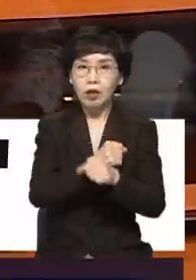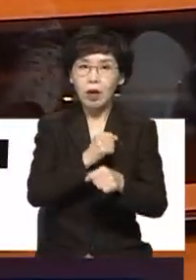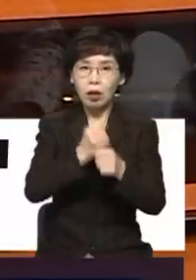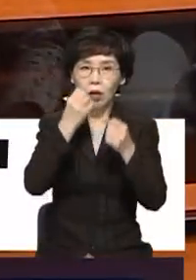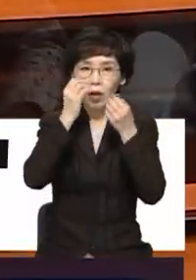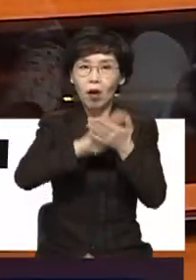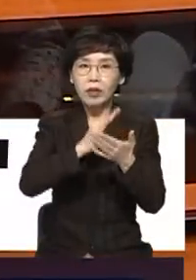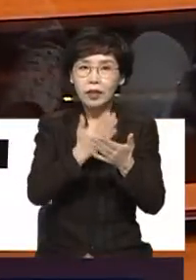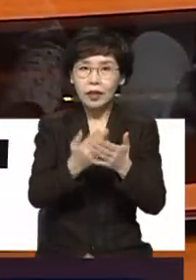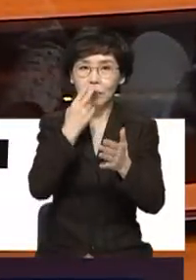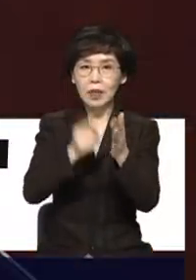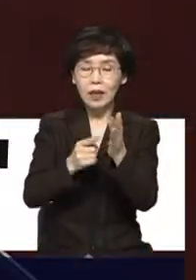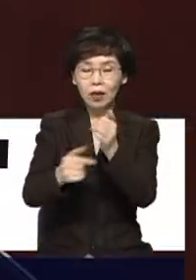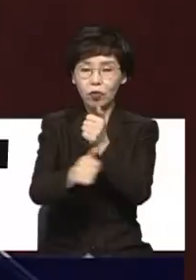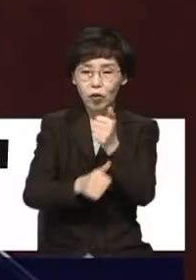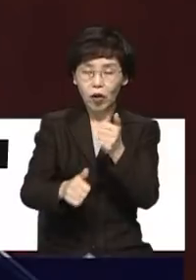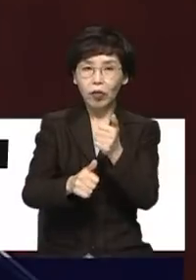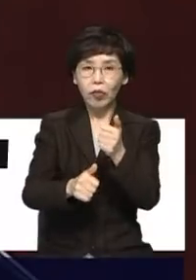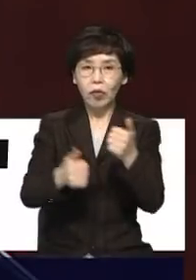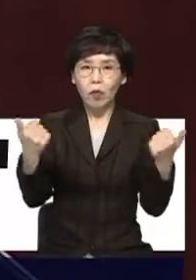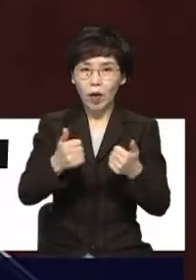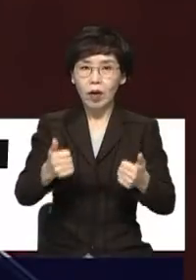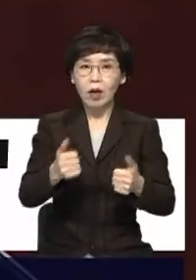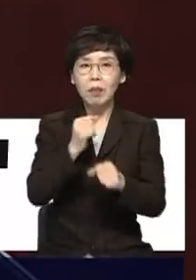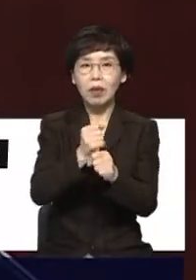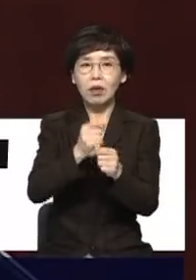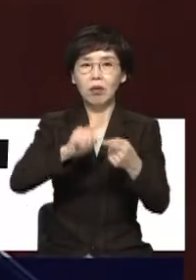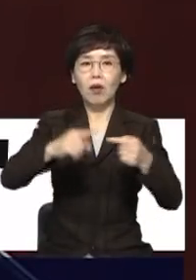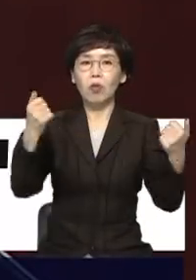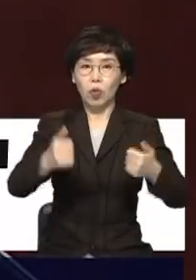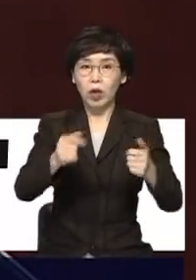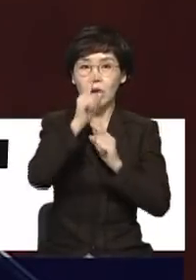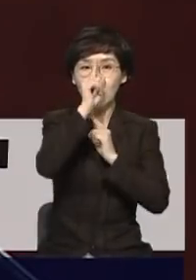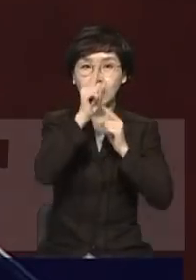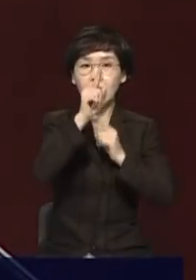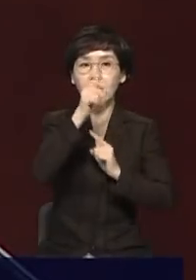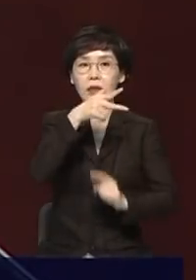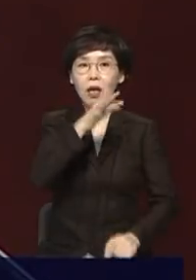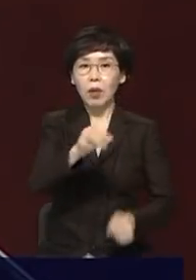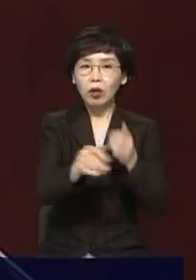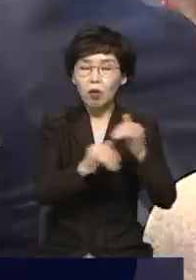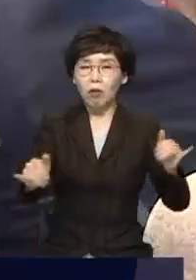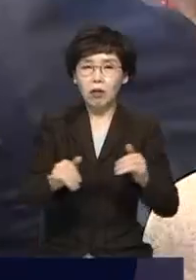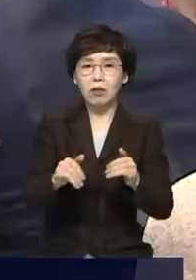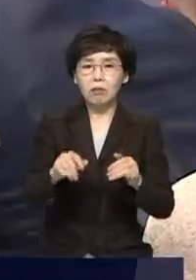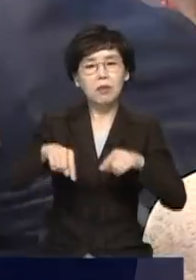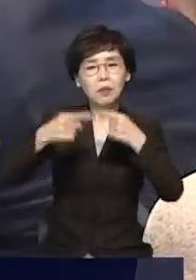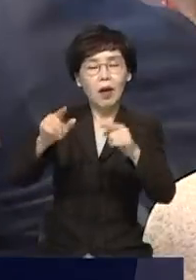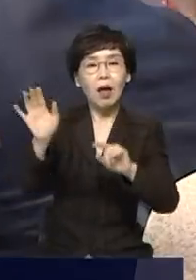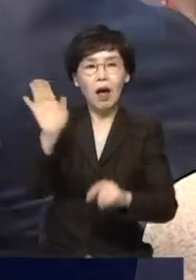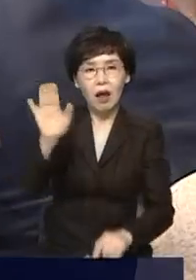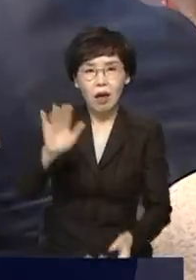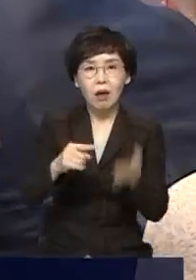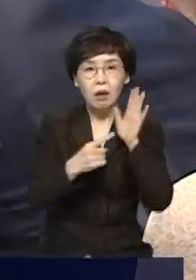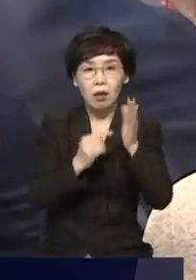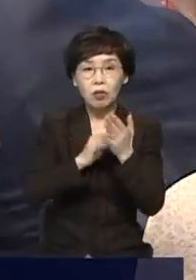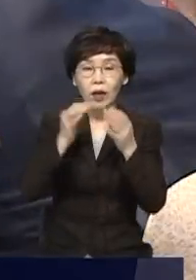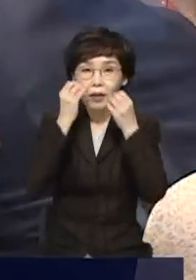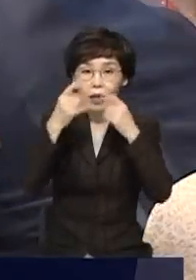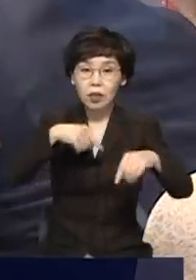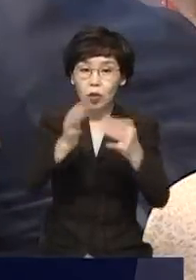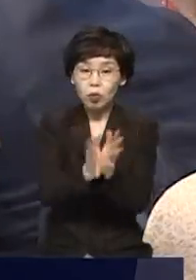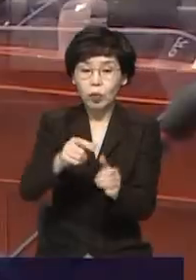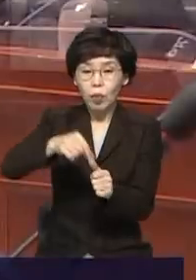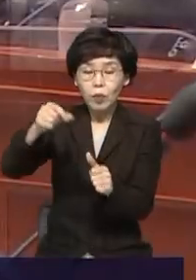혁신 비상대책위원회 구성을 논의할 예정입니다. 이재명 의원은 불참 의사를 밝힌 가운데 새 지도부 인선을